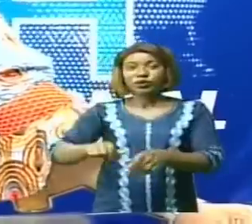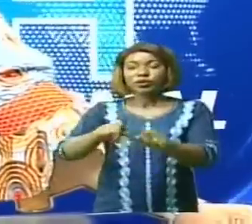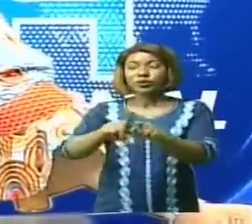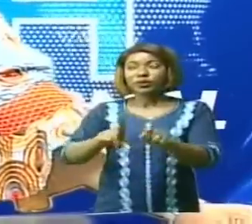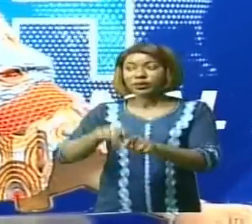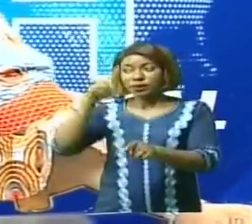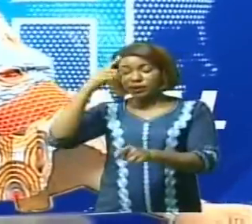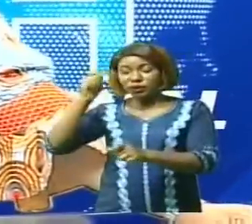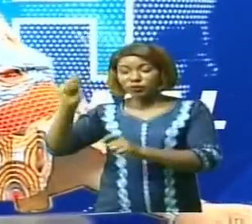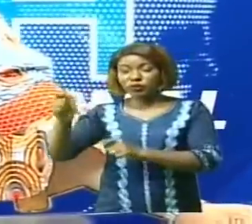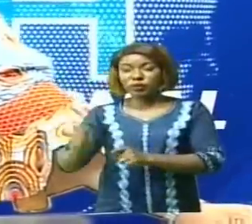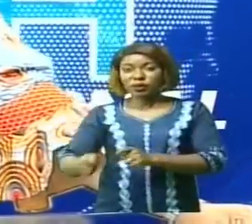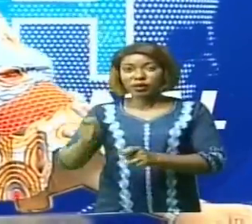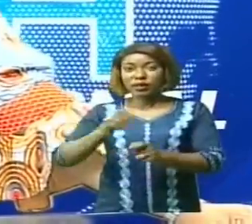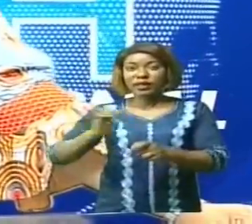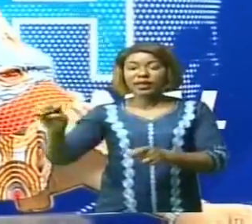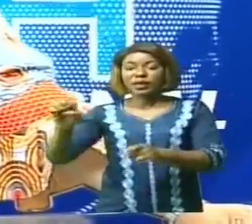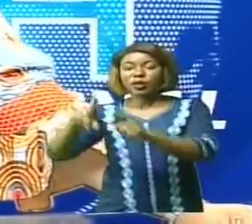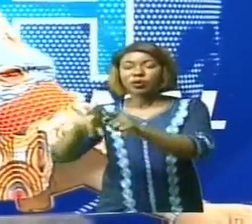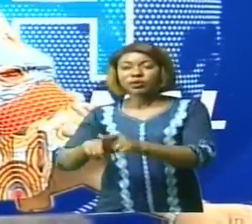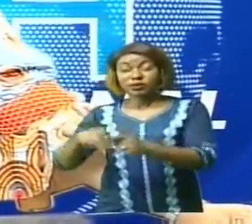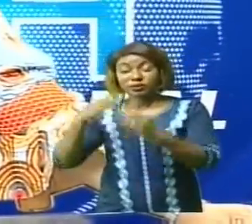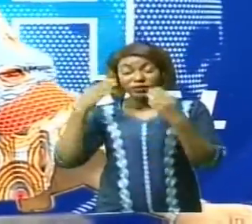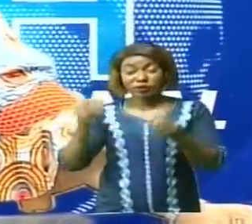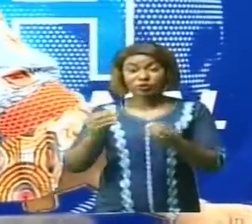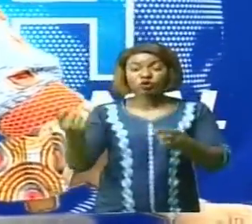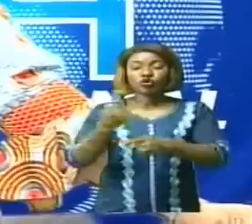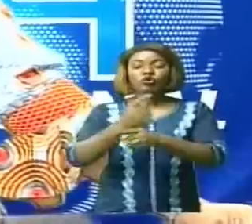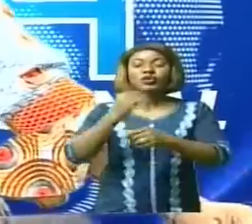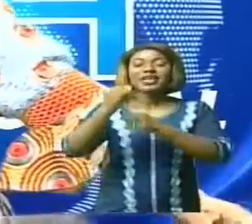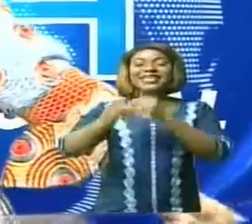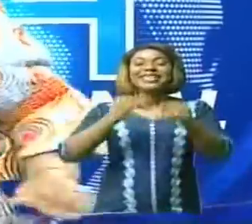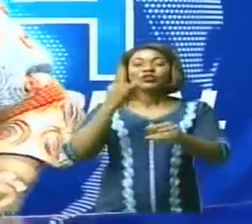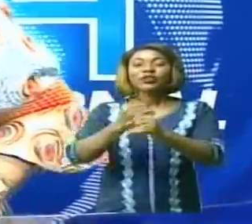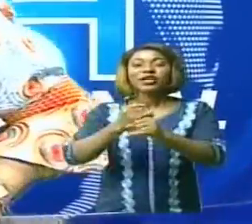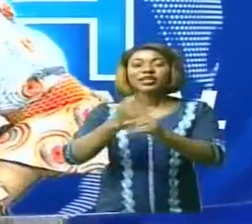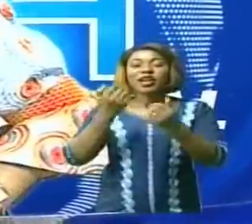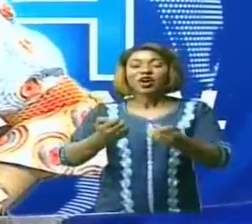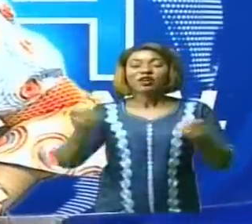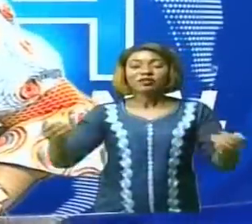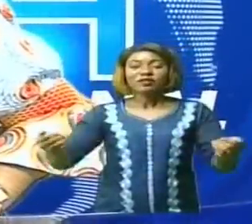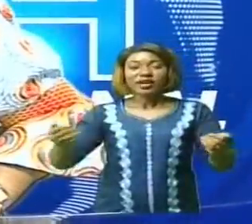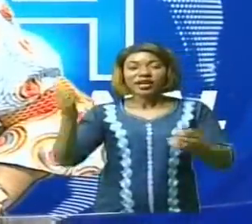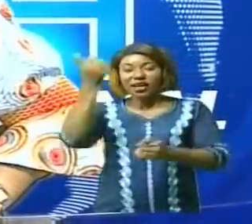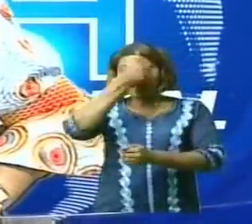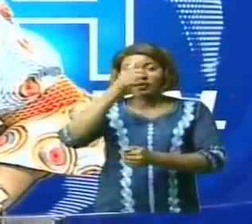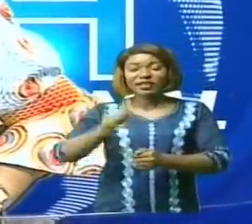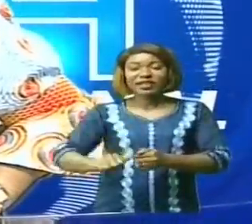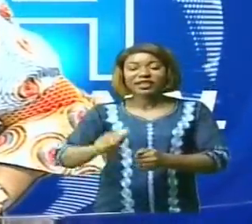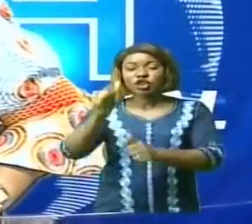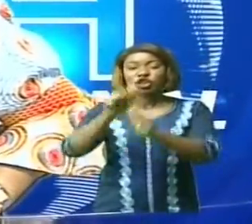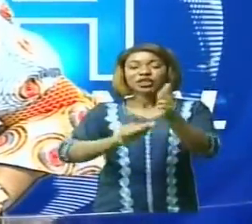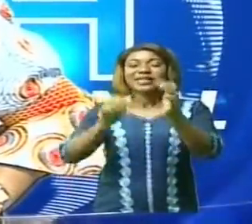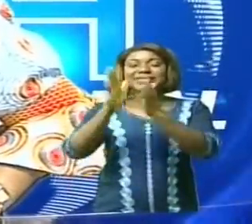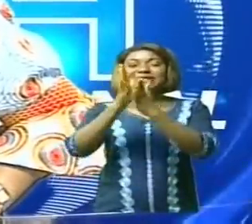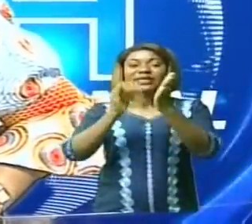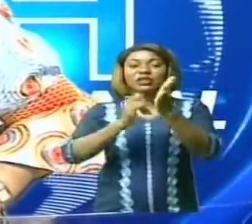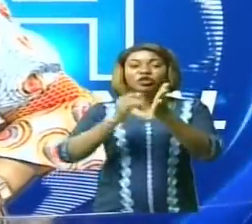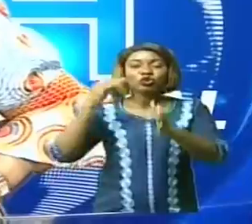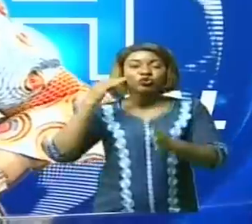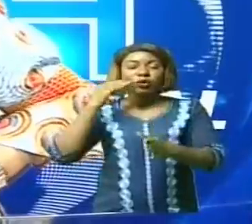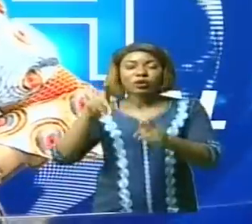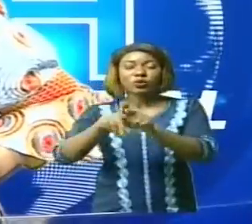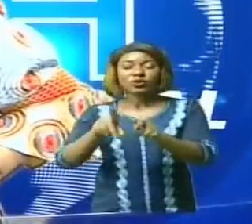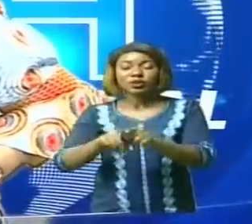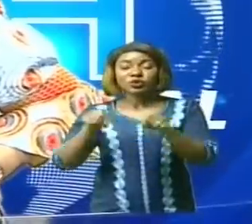la soldatesque de l'apartheid. C'est devenu la journée de l'enfant africain, célébrée chaque 16 juin, et celle